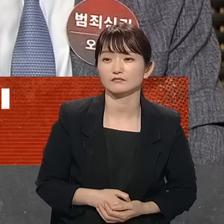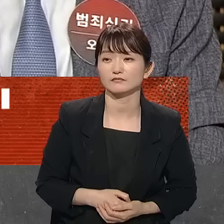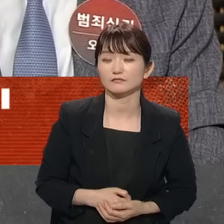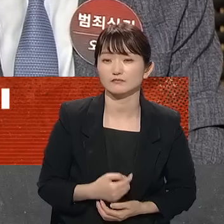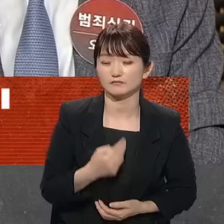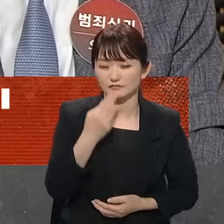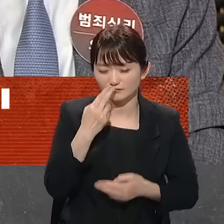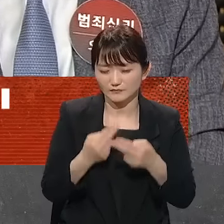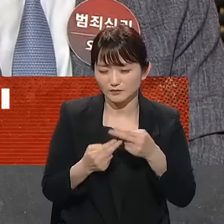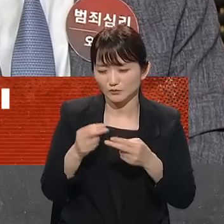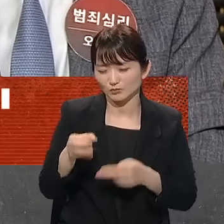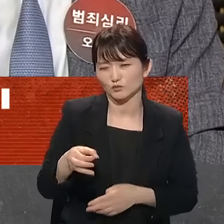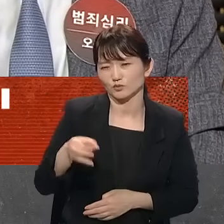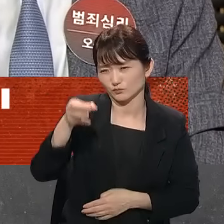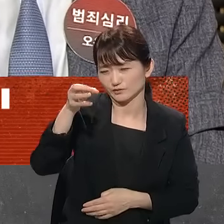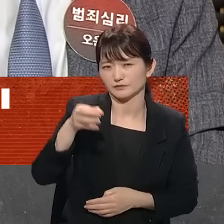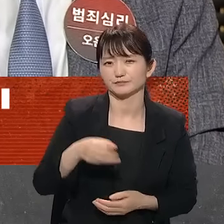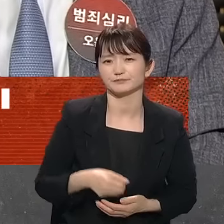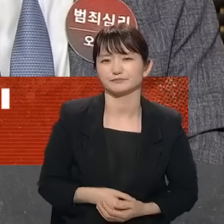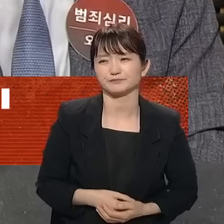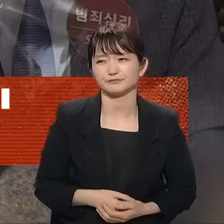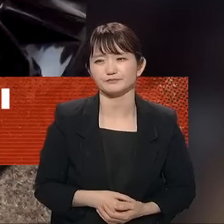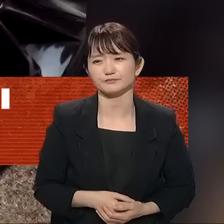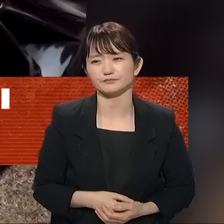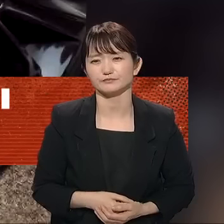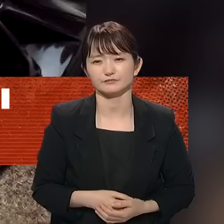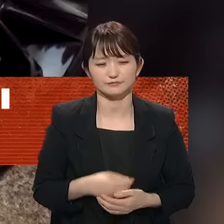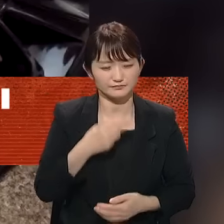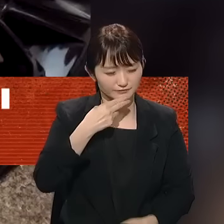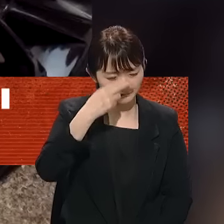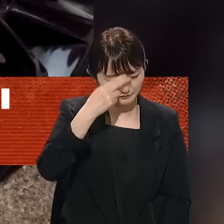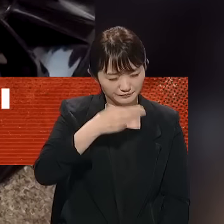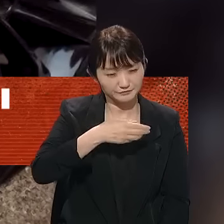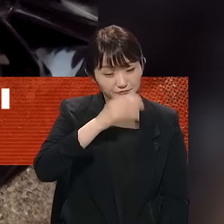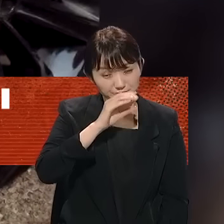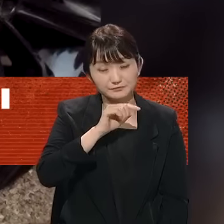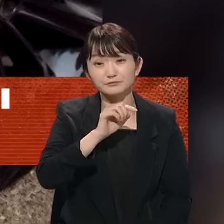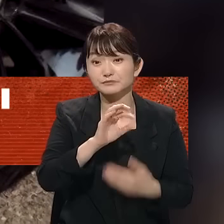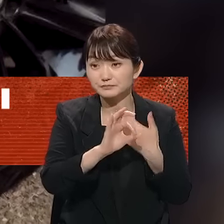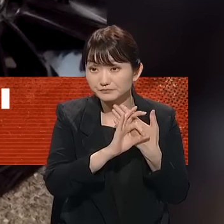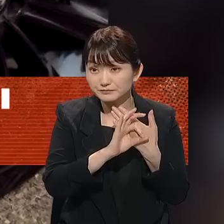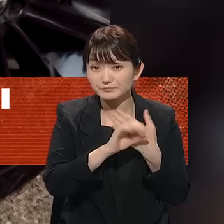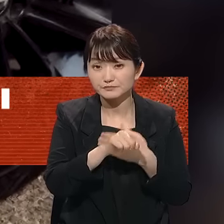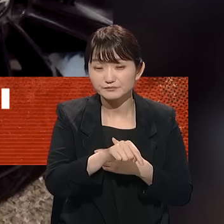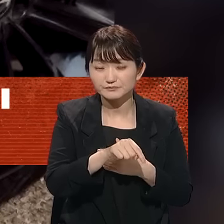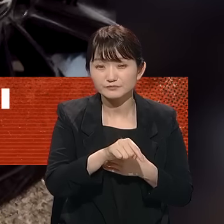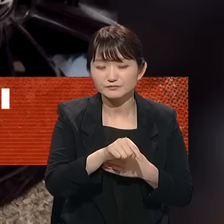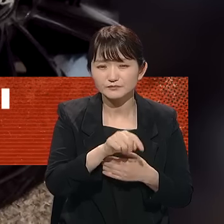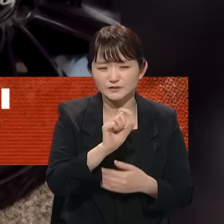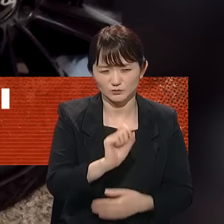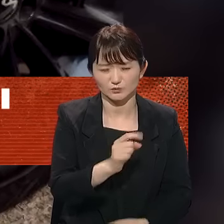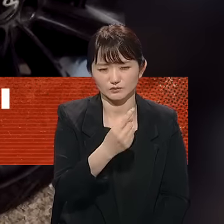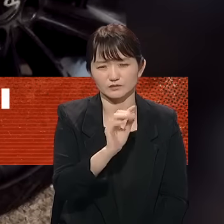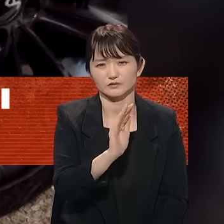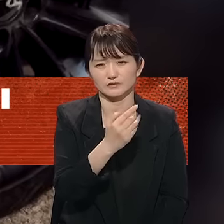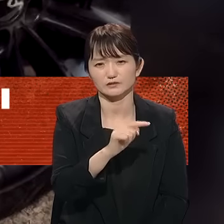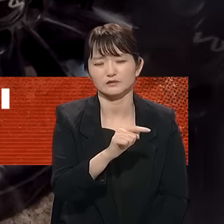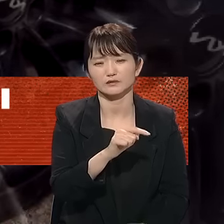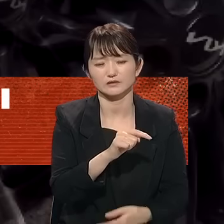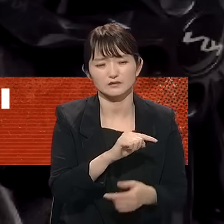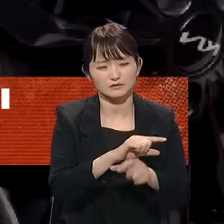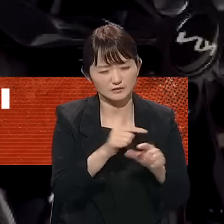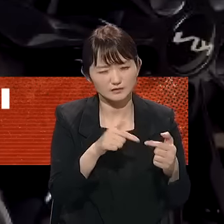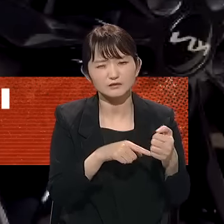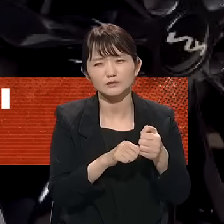올라가는 거, 아까 얘기 나왔던 거, 혹시 또 뭐 술을 마셨다라고 한다면 그것이 또 이제 문제가 될까 봐 이런 등등으로